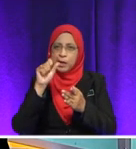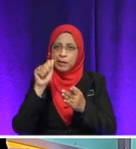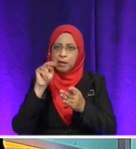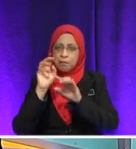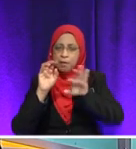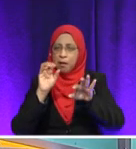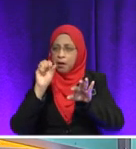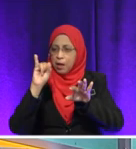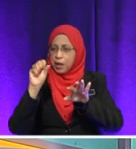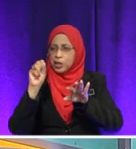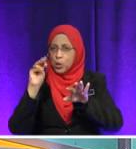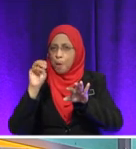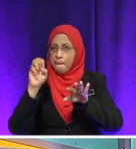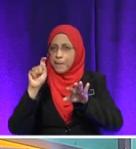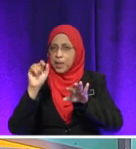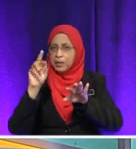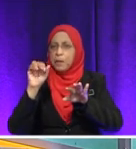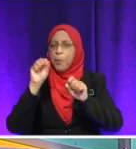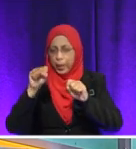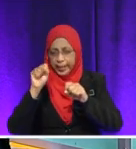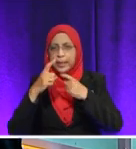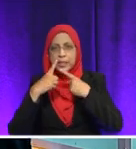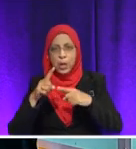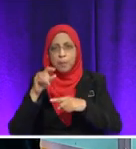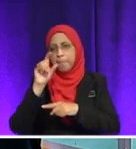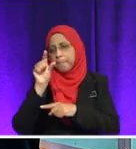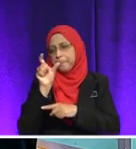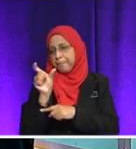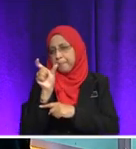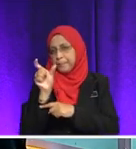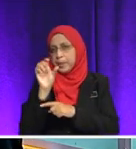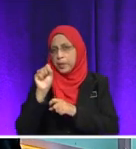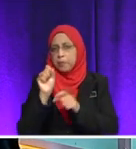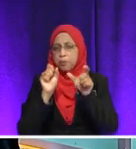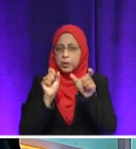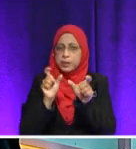masih menunjukkan istilahnya masih menunjukkan benda yang sama Oke jenis